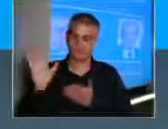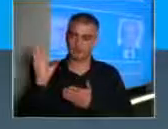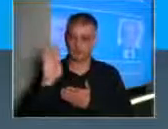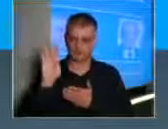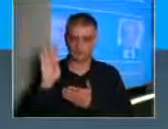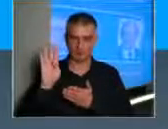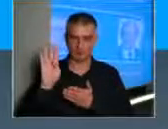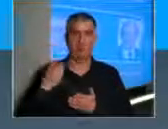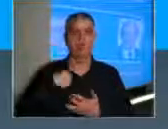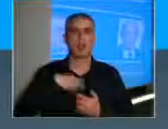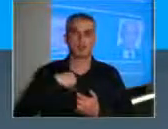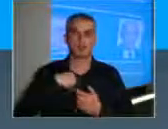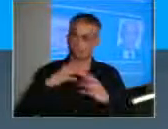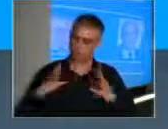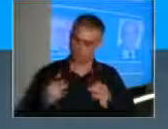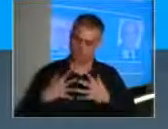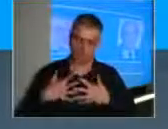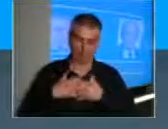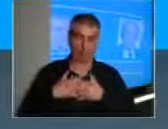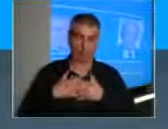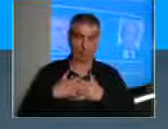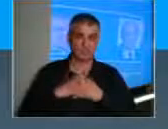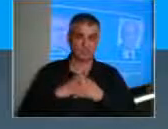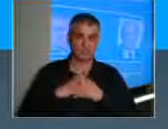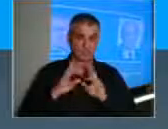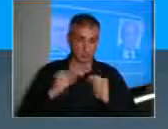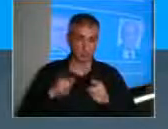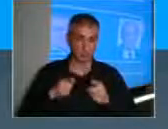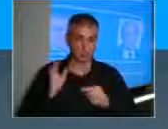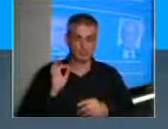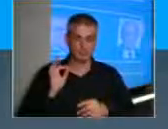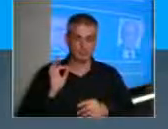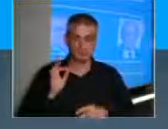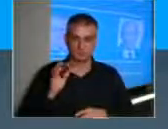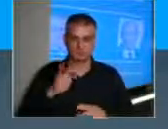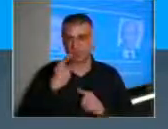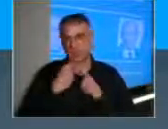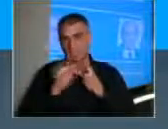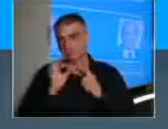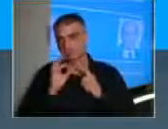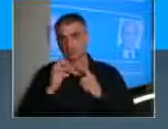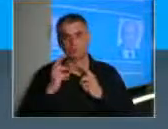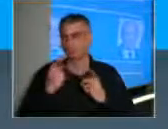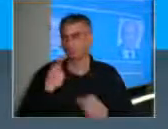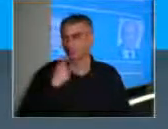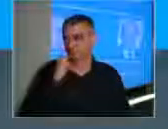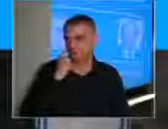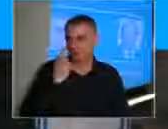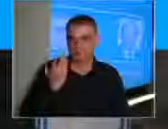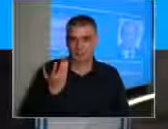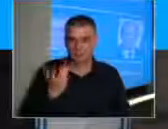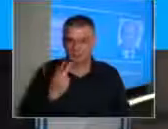נתניהו, אנחנו נלך ביחד. יש... תגיד לי, באחוזים, חצי אחוז. זה נראה לי אמירה מצחיקה.